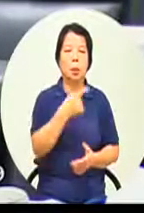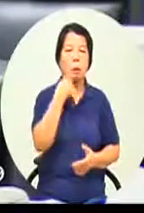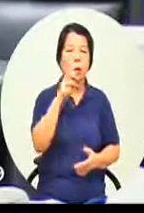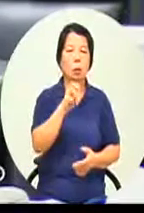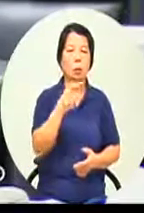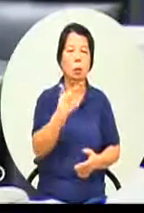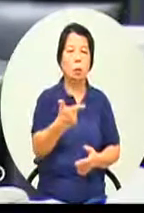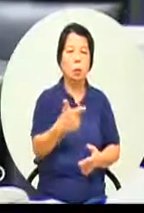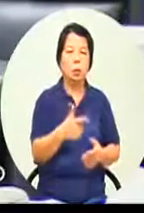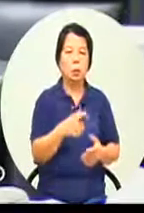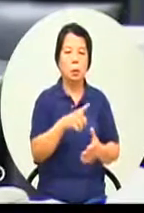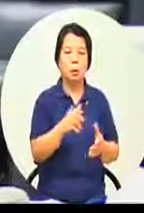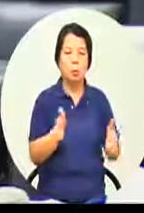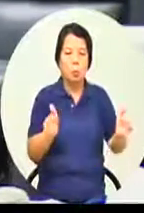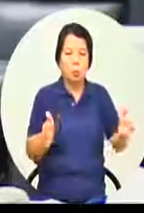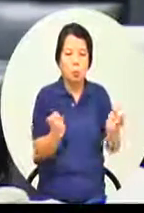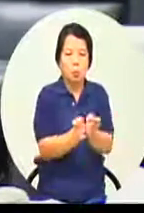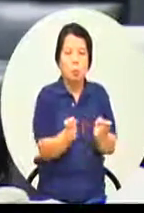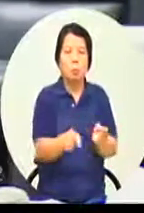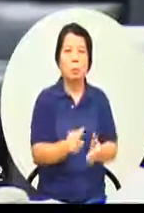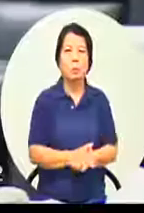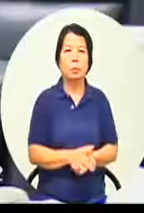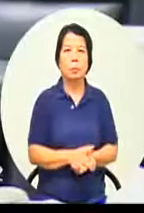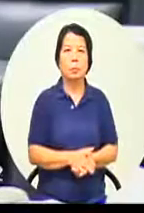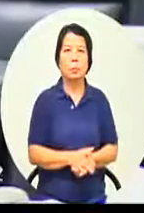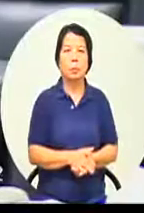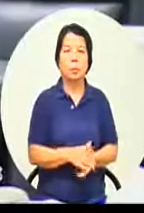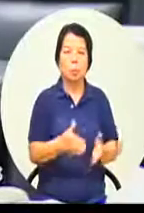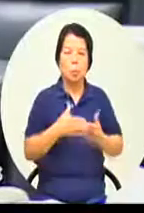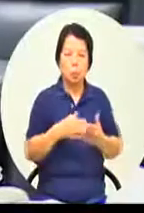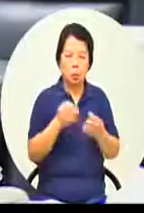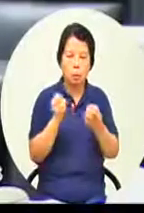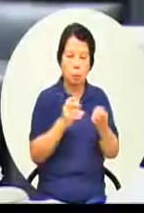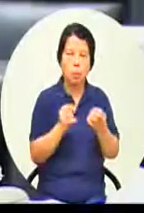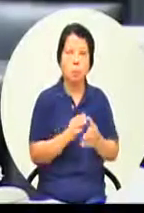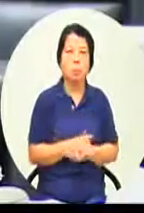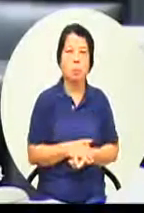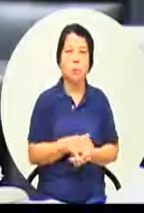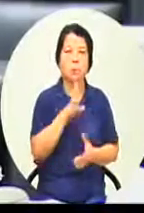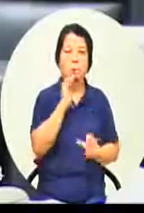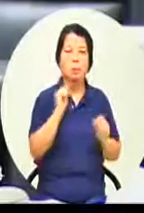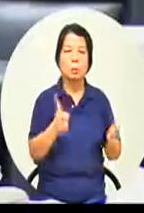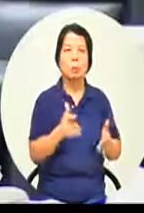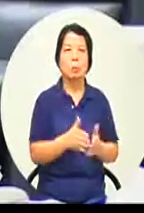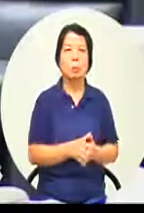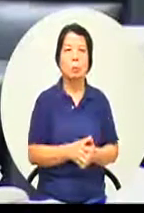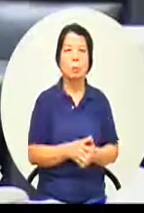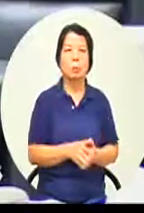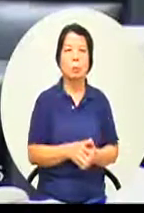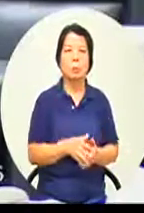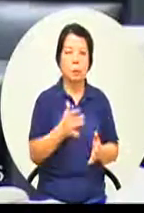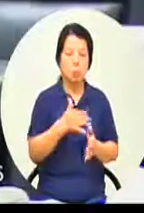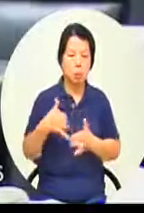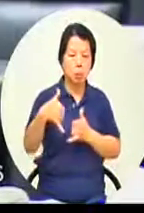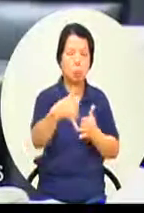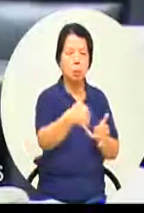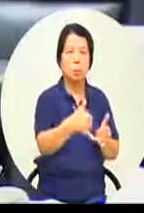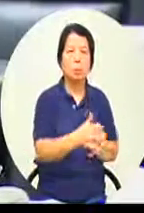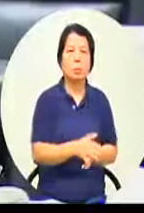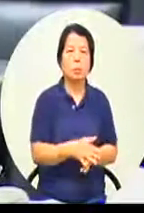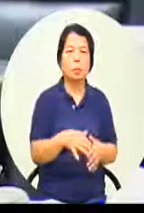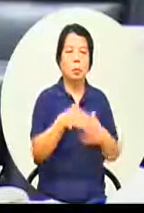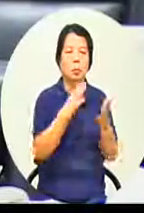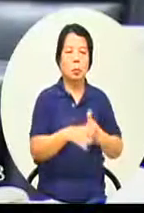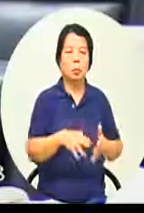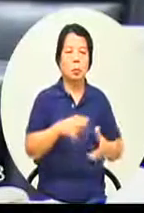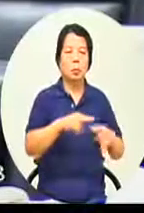其实距离近近而已啊，所以我们现在是要讨论说，是不是三个线路，把我们的介